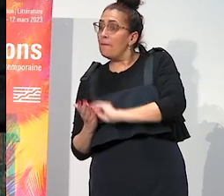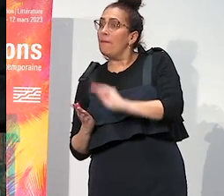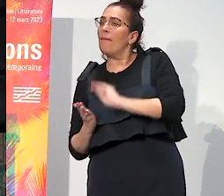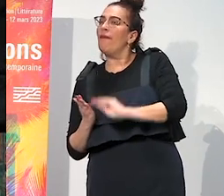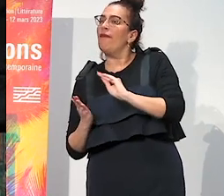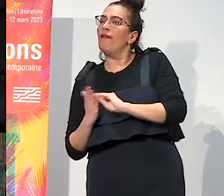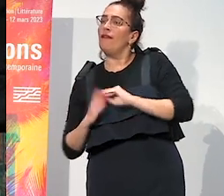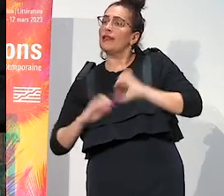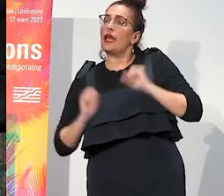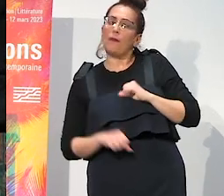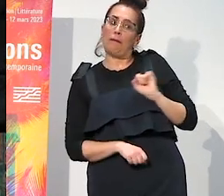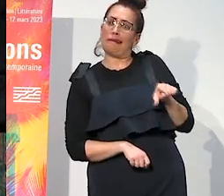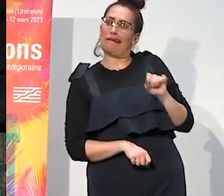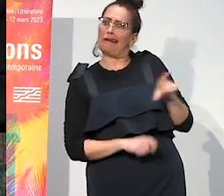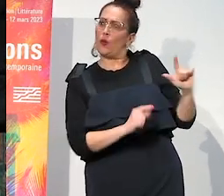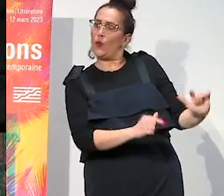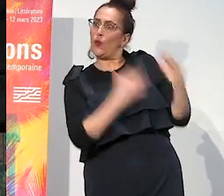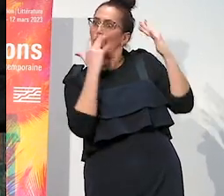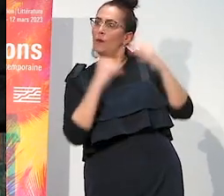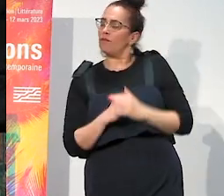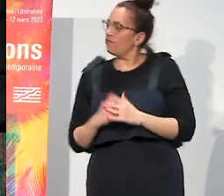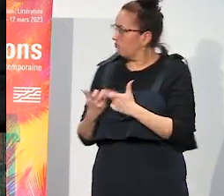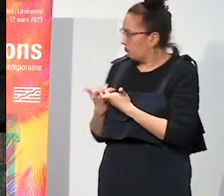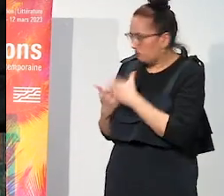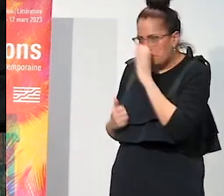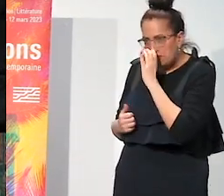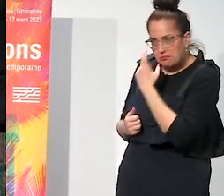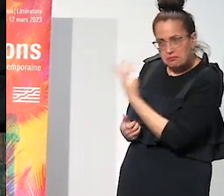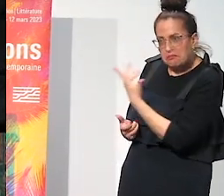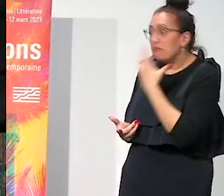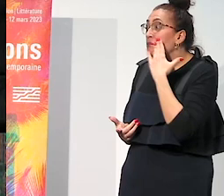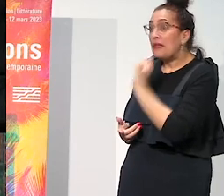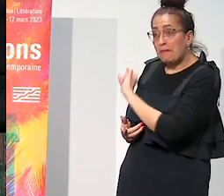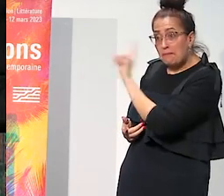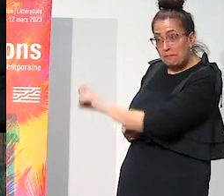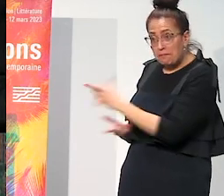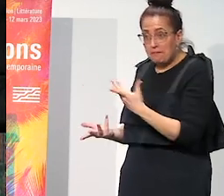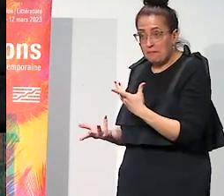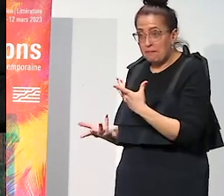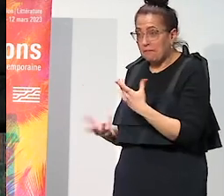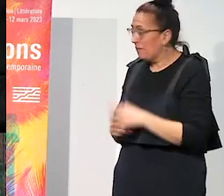Vous, qui vous citeriez comme autrices qui vous ont... Qui m'ont marqué?